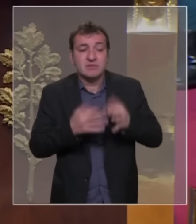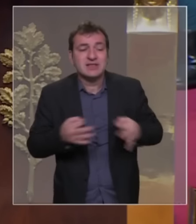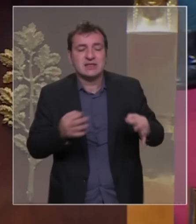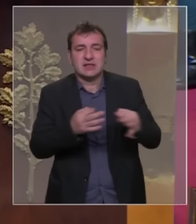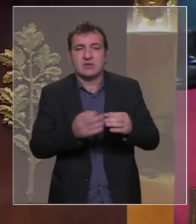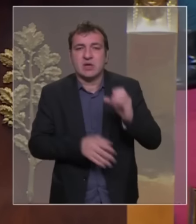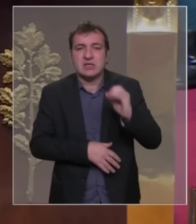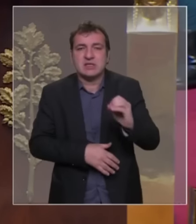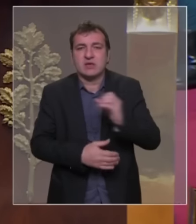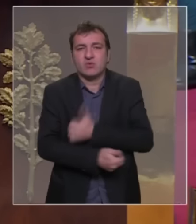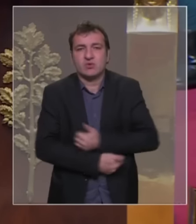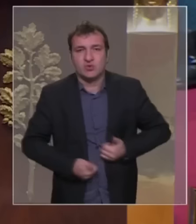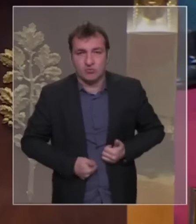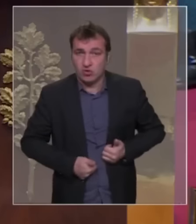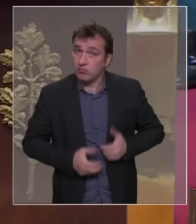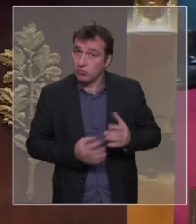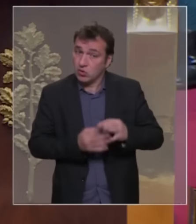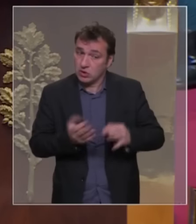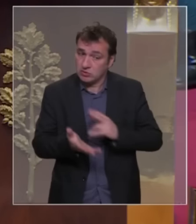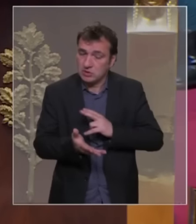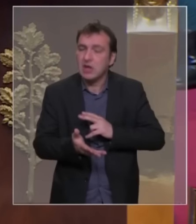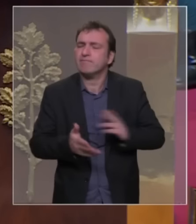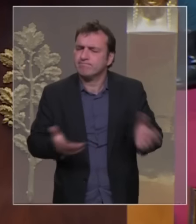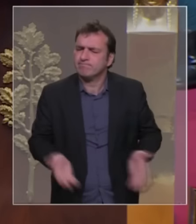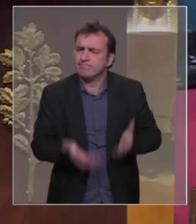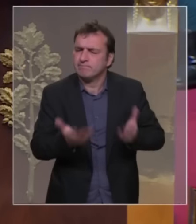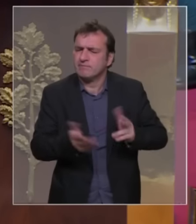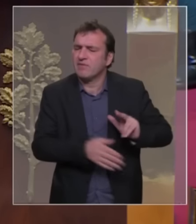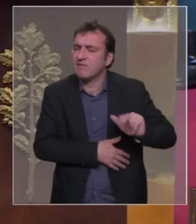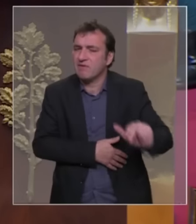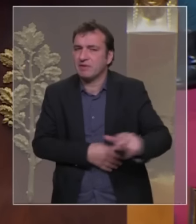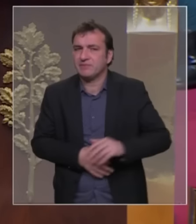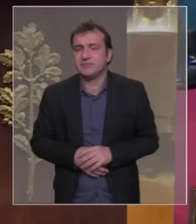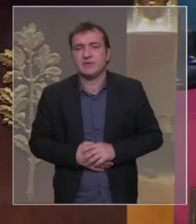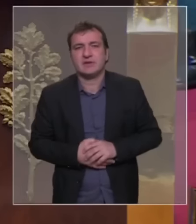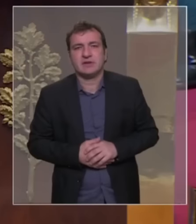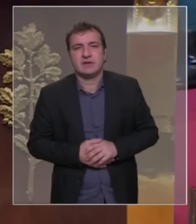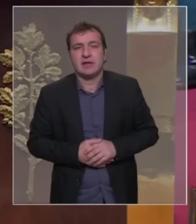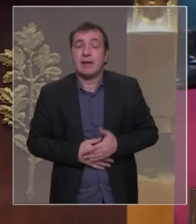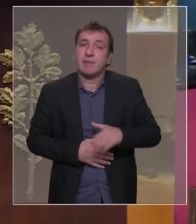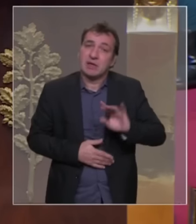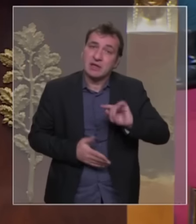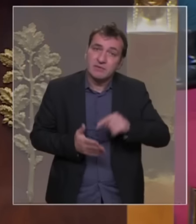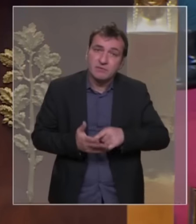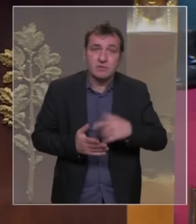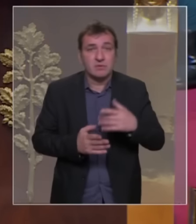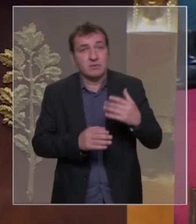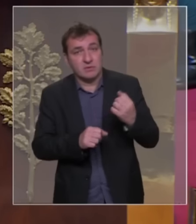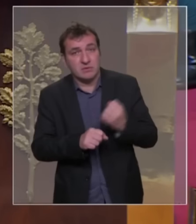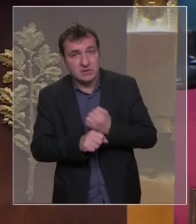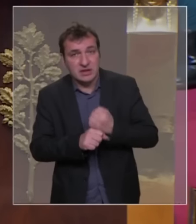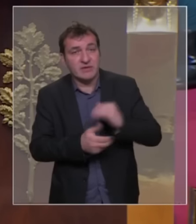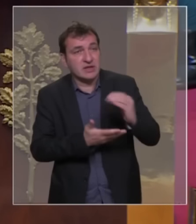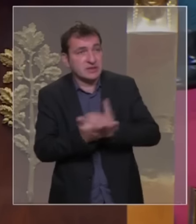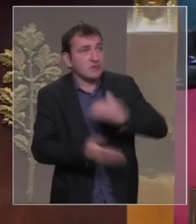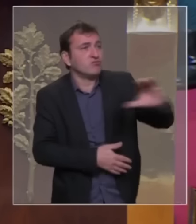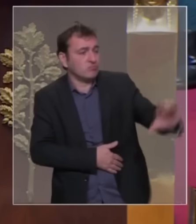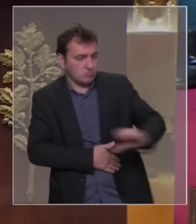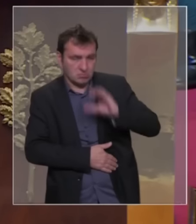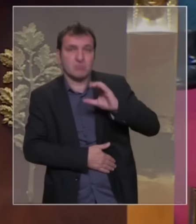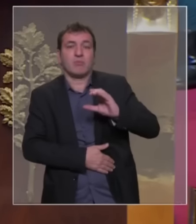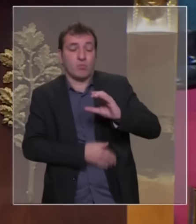donne des résultats et seront encouragés. Encore faut-il que le travail paye. Nous